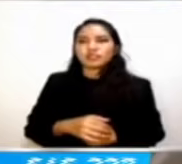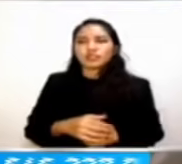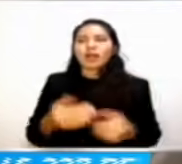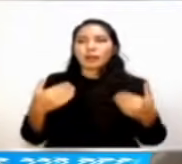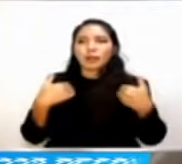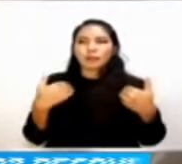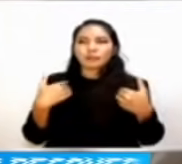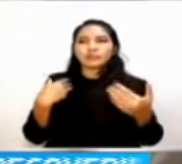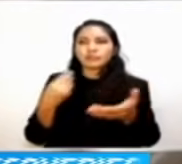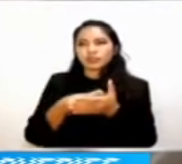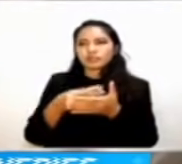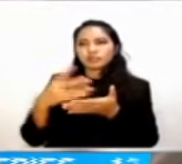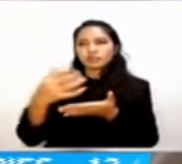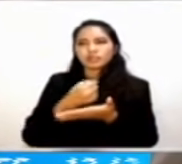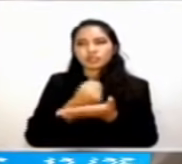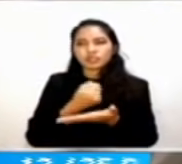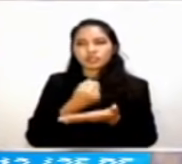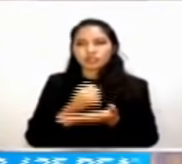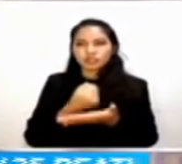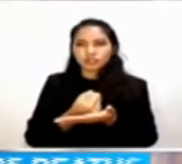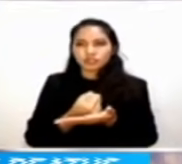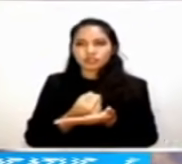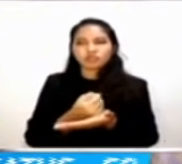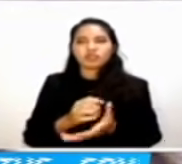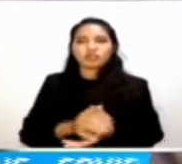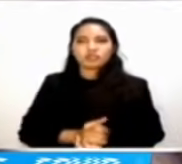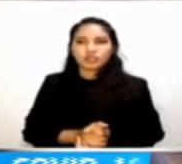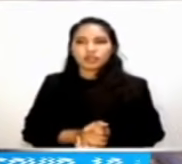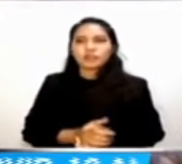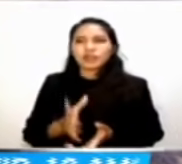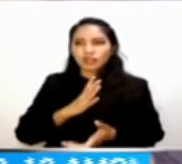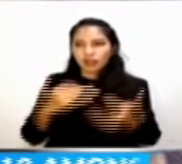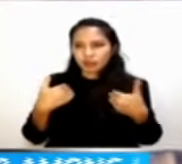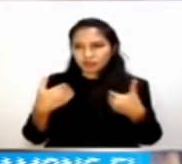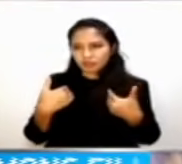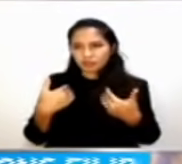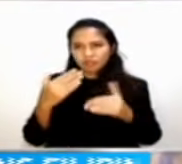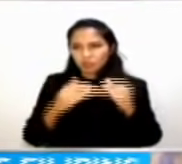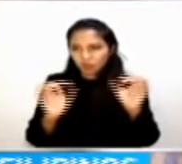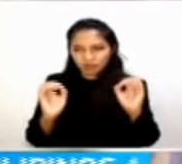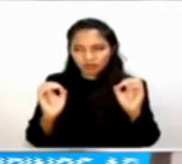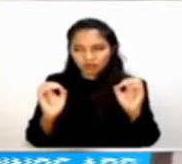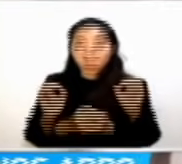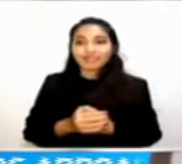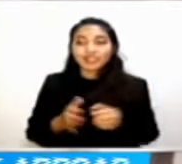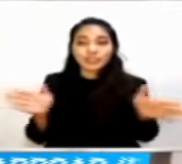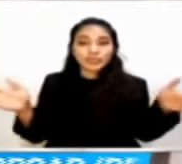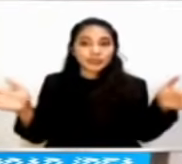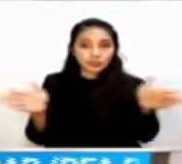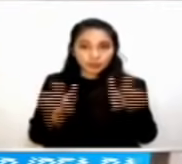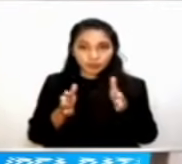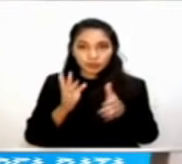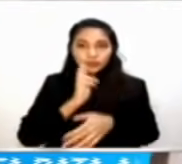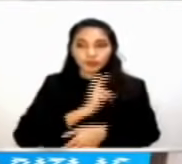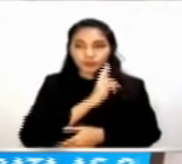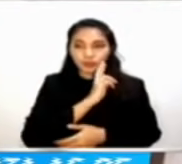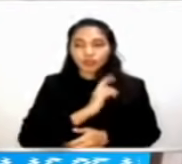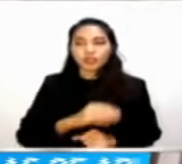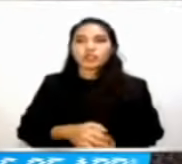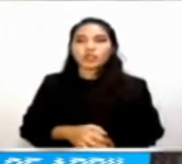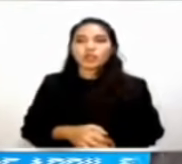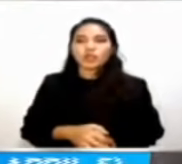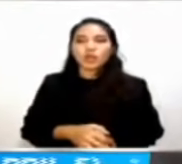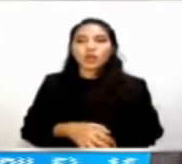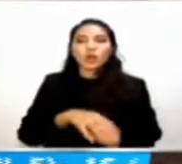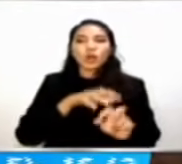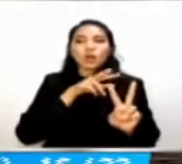amin kaysa naman po wala. Sa maliit nilang kantin, dalawang tauhan nila ang nakasama nung isang linggo sa